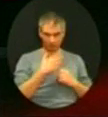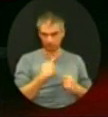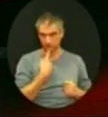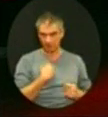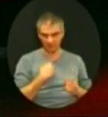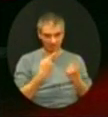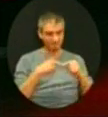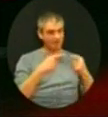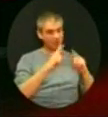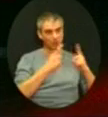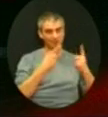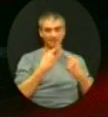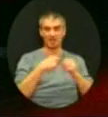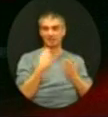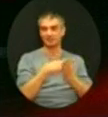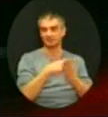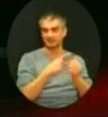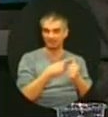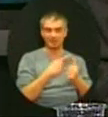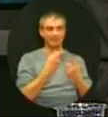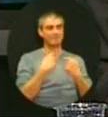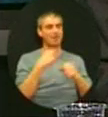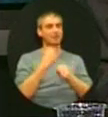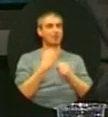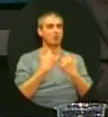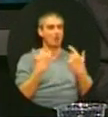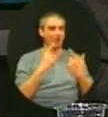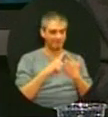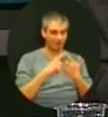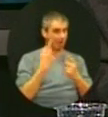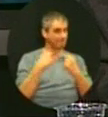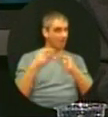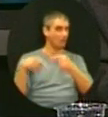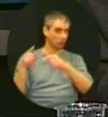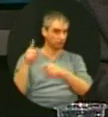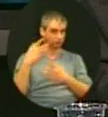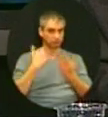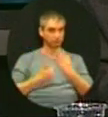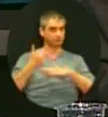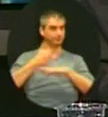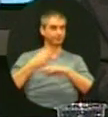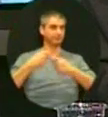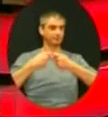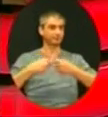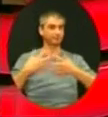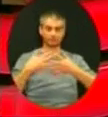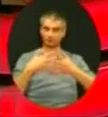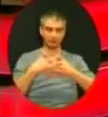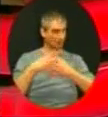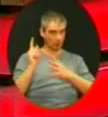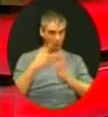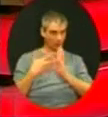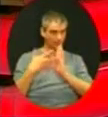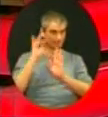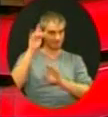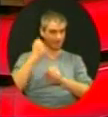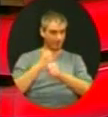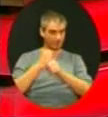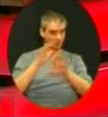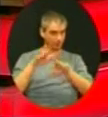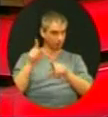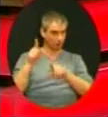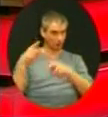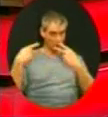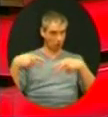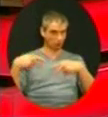להגיד לי שוועדות אחרות, ועדת כספים, ועדת עבודה הרווחה, ועדות אחרות שיושבים בראשם חברי קואליציה, מה, הם לא מבקרים את עבודת הממשלה? יש שוני.